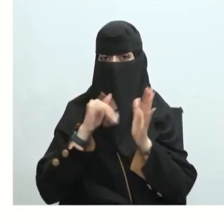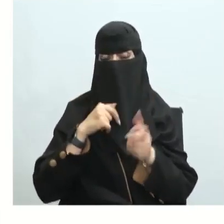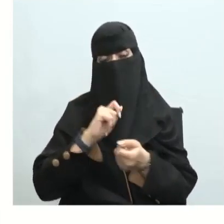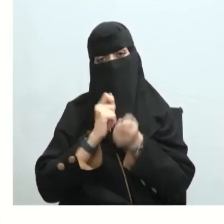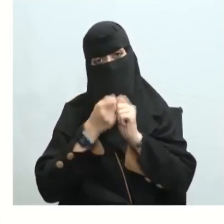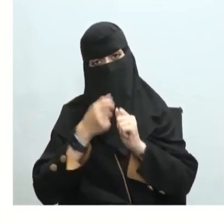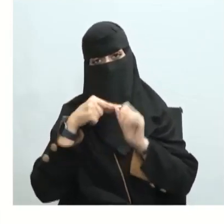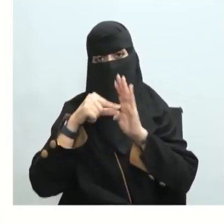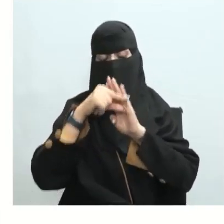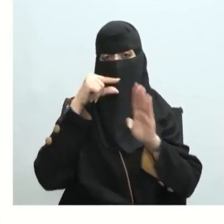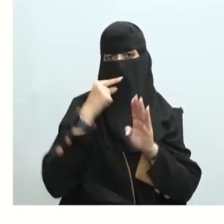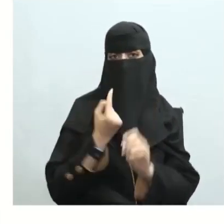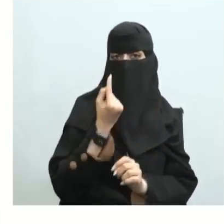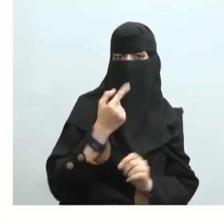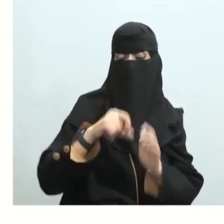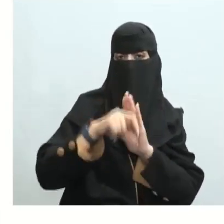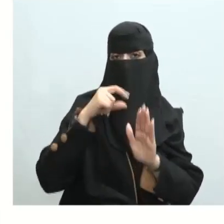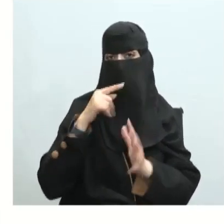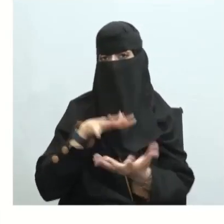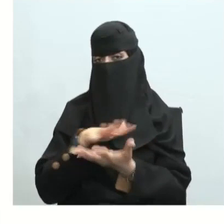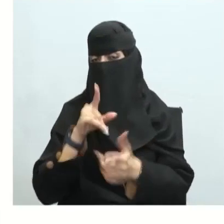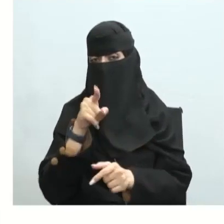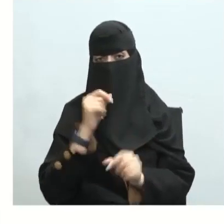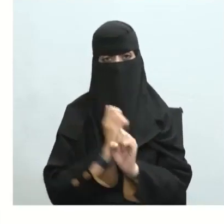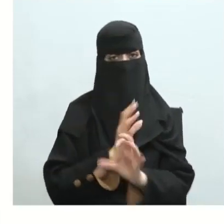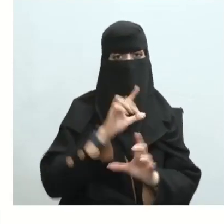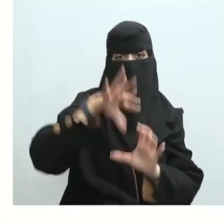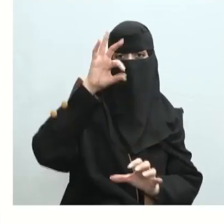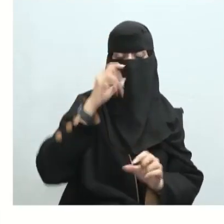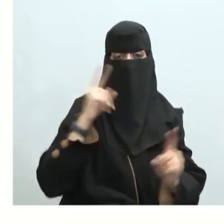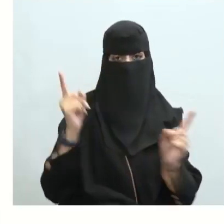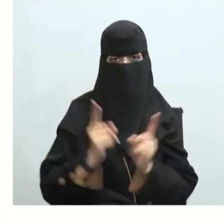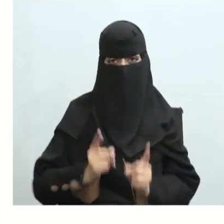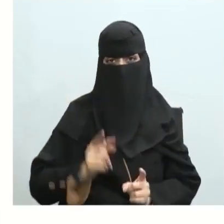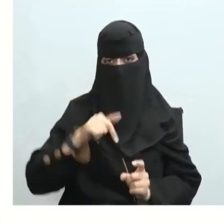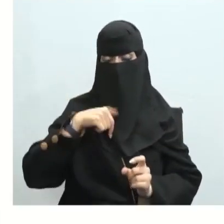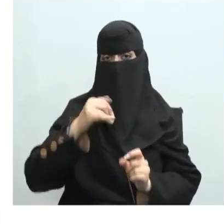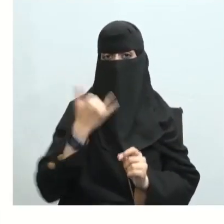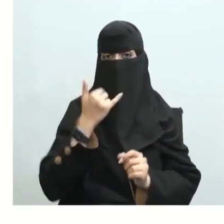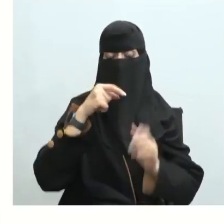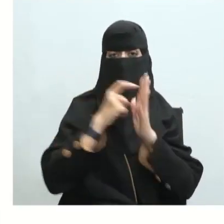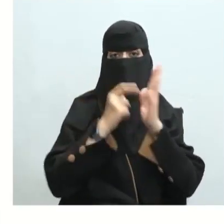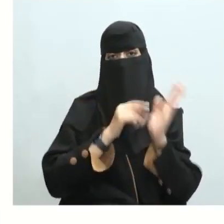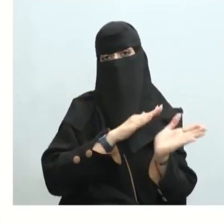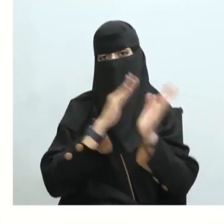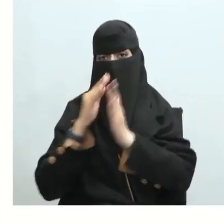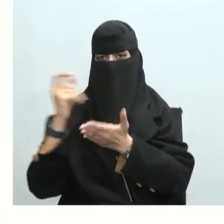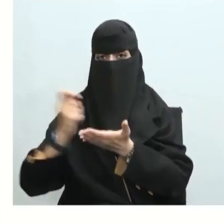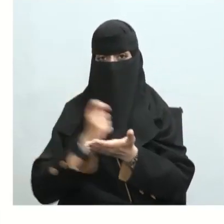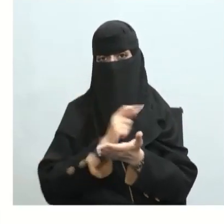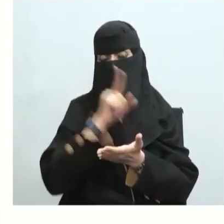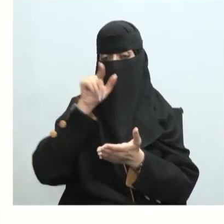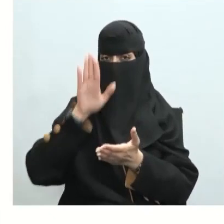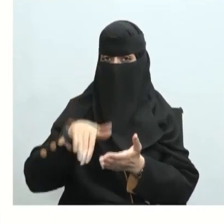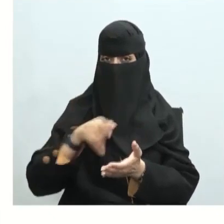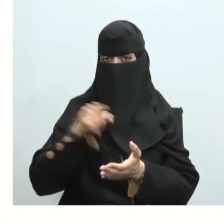مثلا موضوع الطلب او موضوع الشكولا كذلك ان تضع ما تريد من الموضوع تلخص في اهم العناصر ثم بعد ذلك ستكتب ستكتب